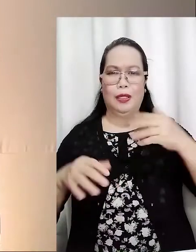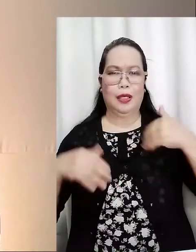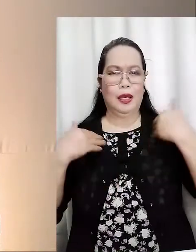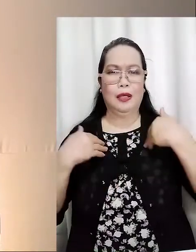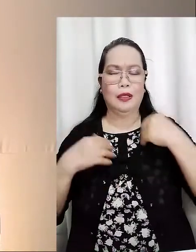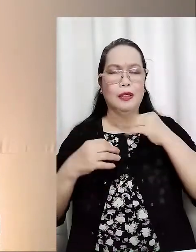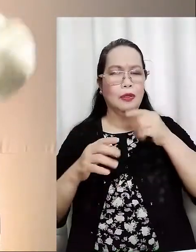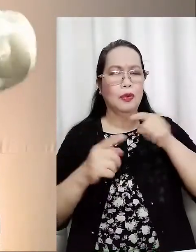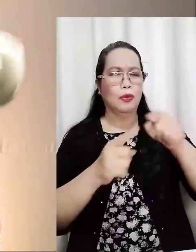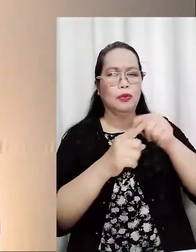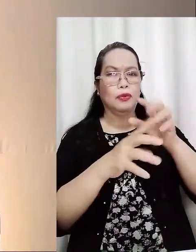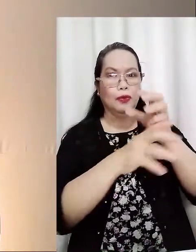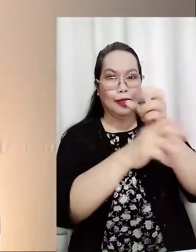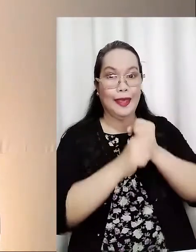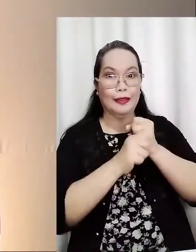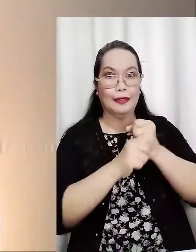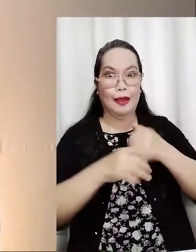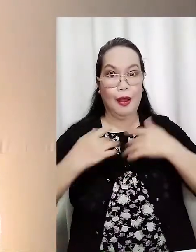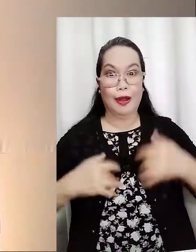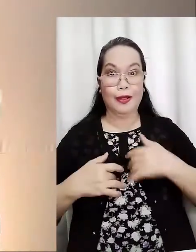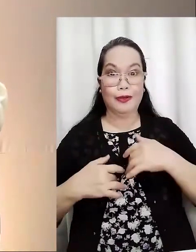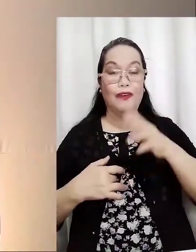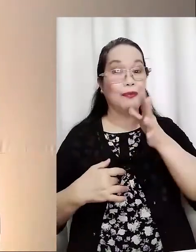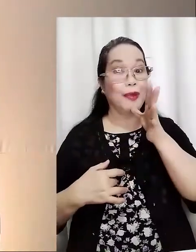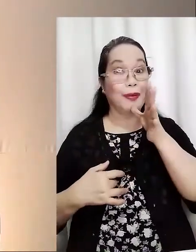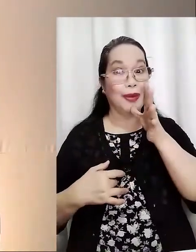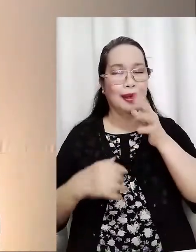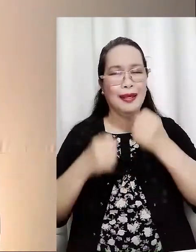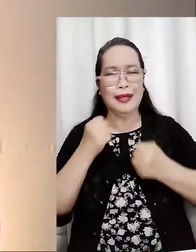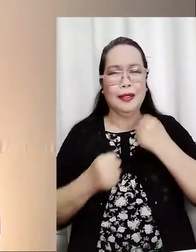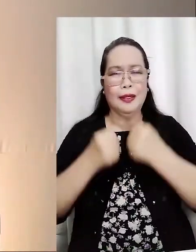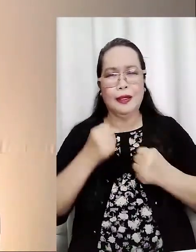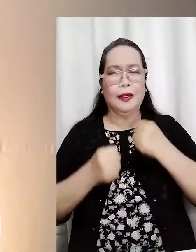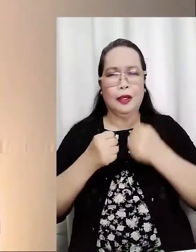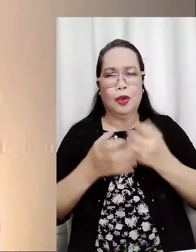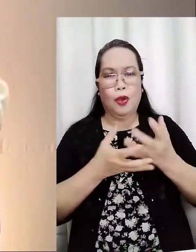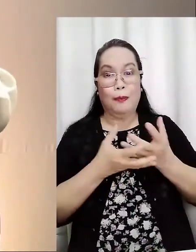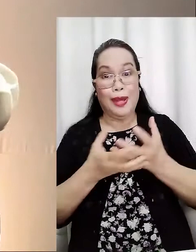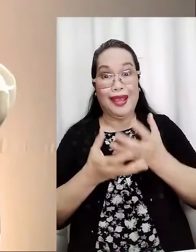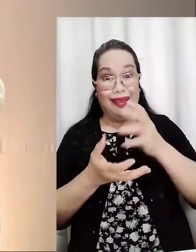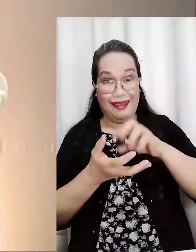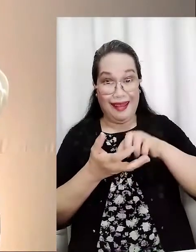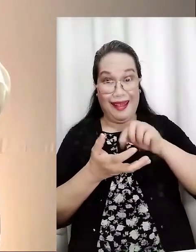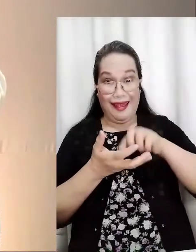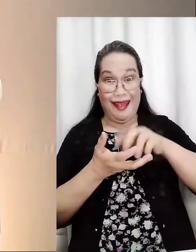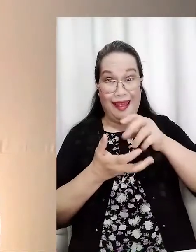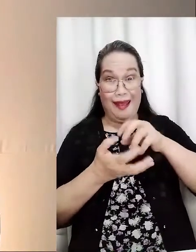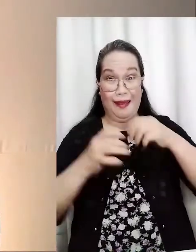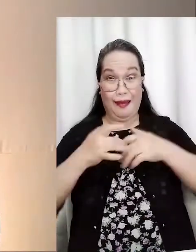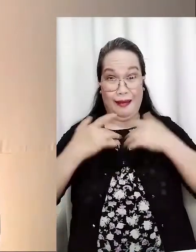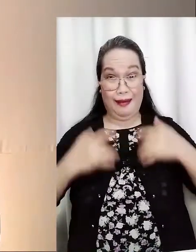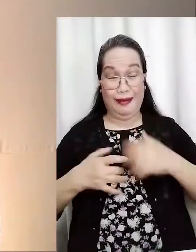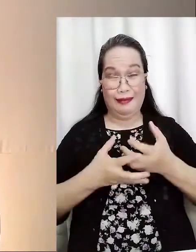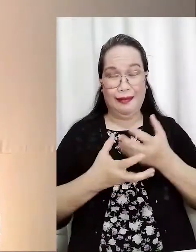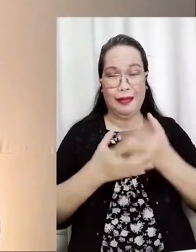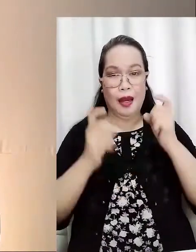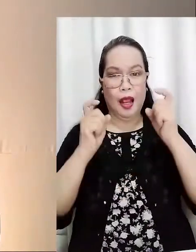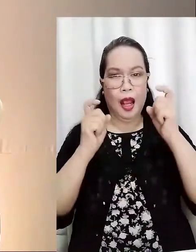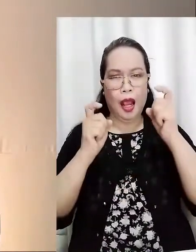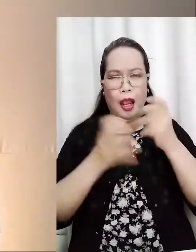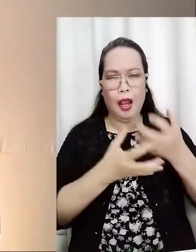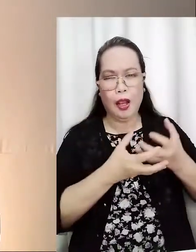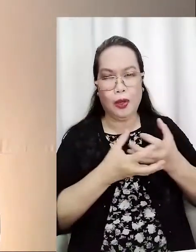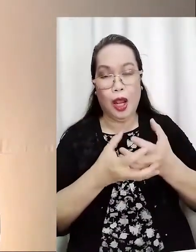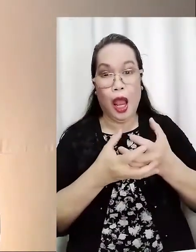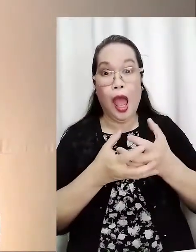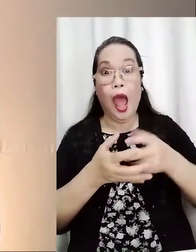niya at tumakbo patungo sa babae at sa kanyang pagtakbo ay sa kanyang pagmamadali,